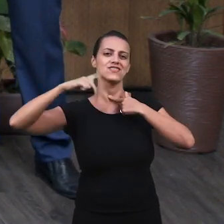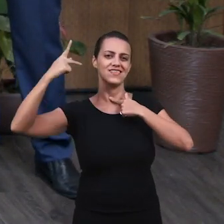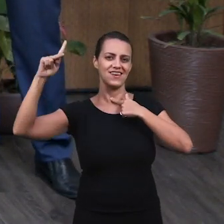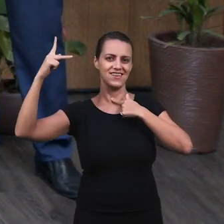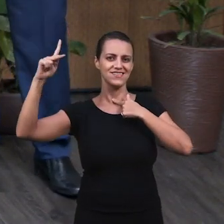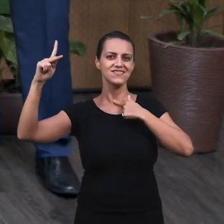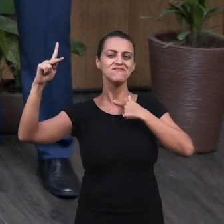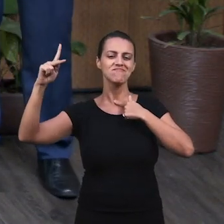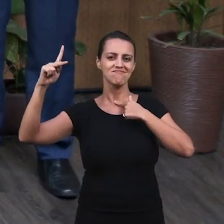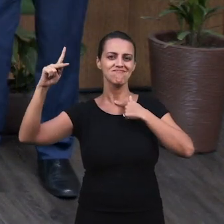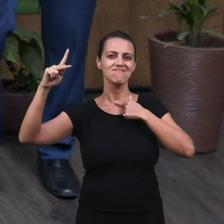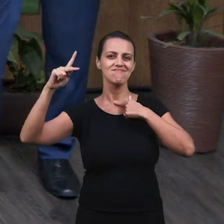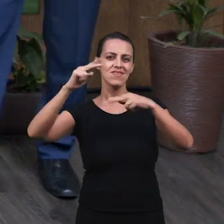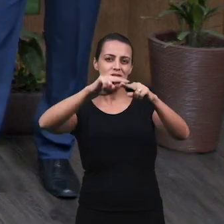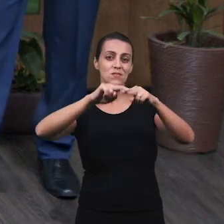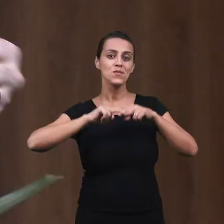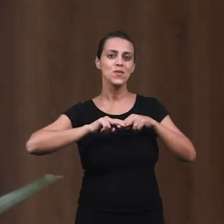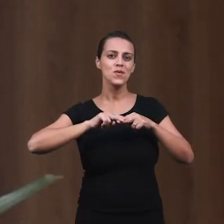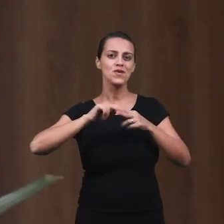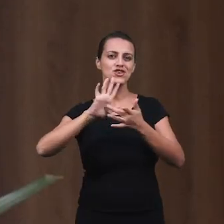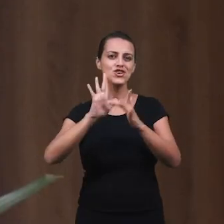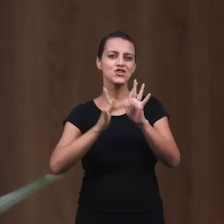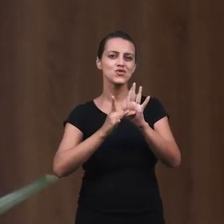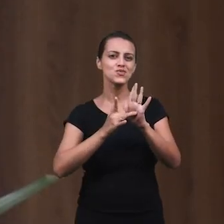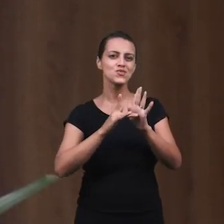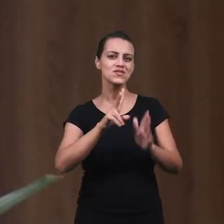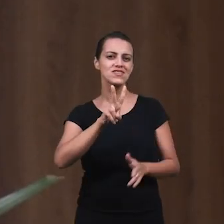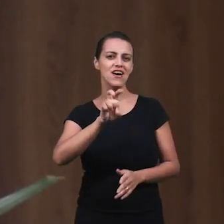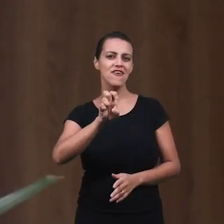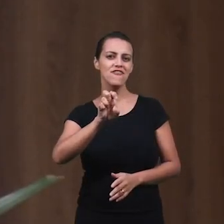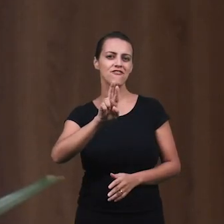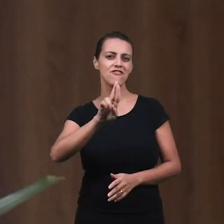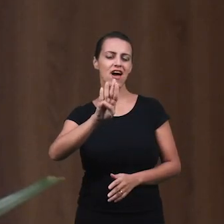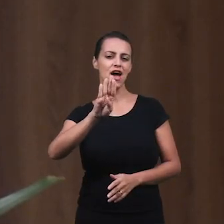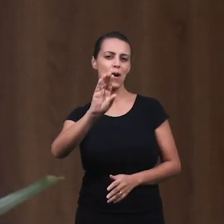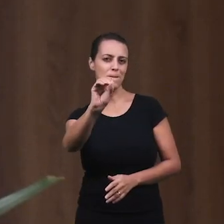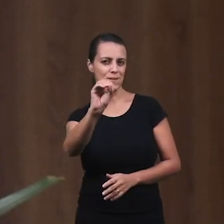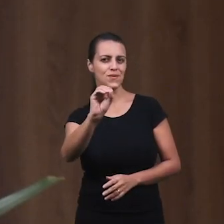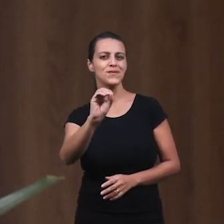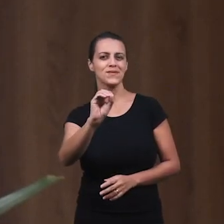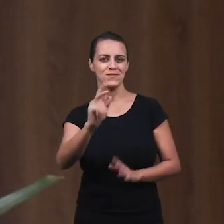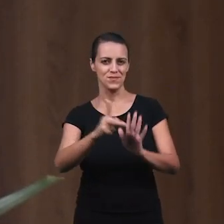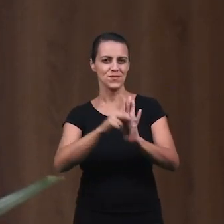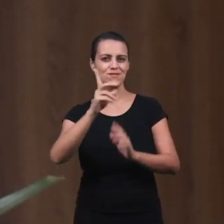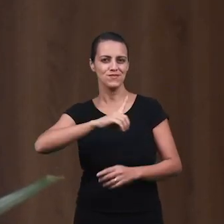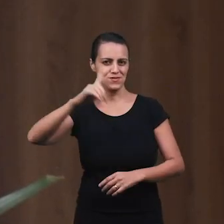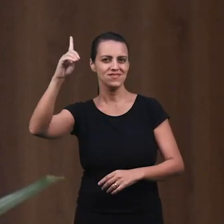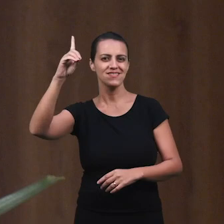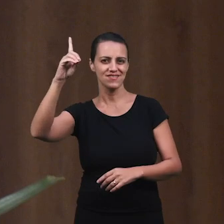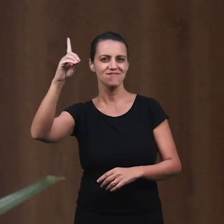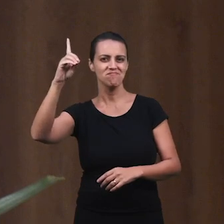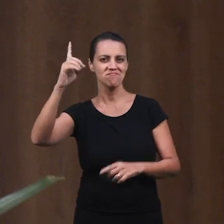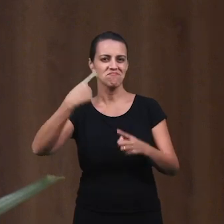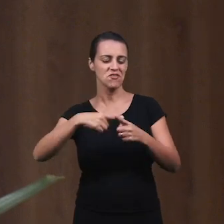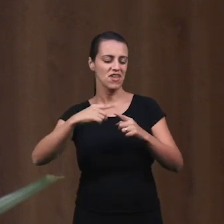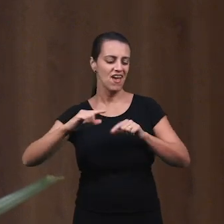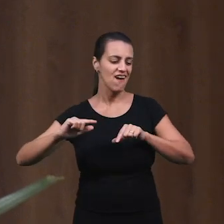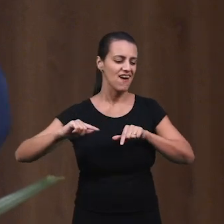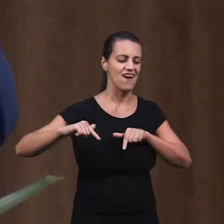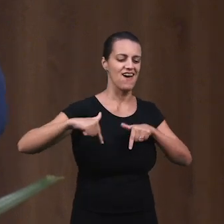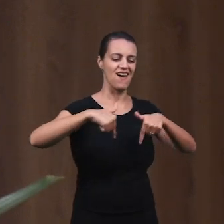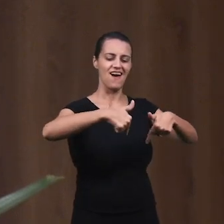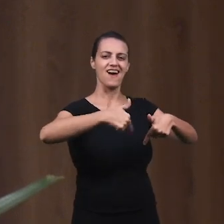Verbe de Dieu, Jésus, Logos de Dieu, Dieu donc, il fait, il effectue son